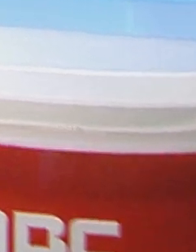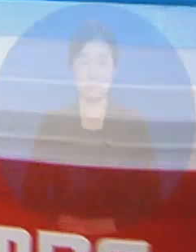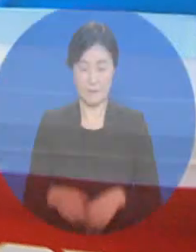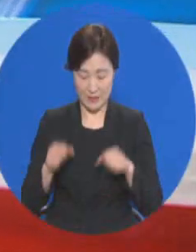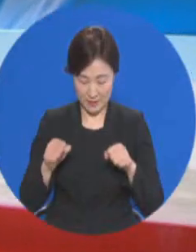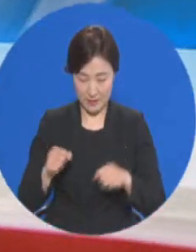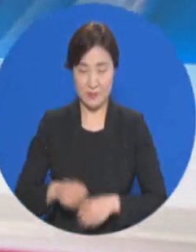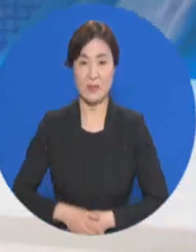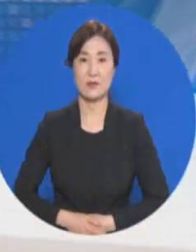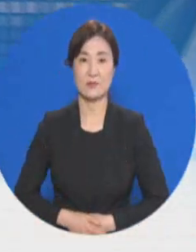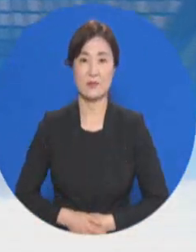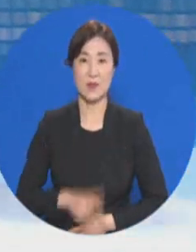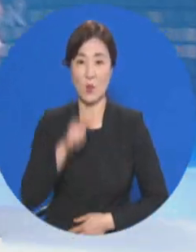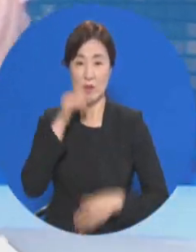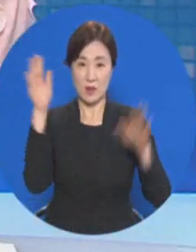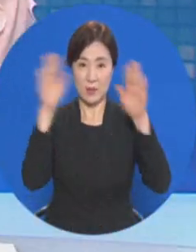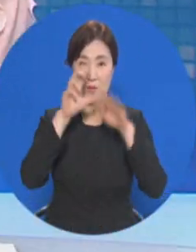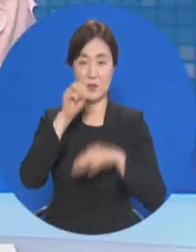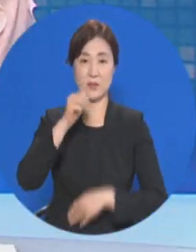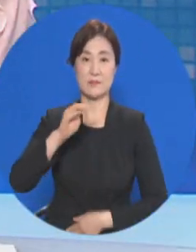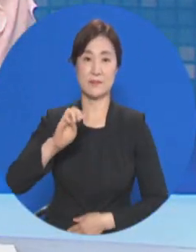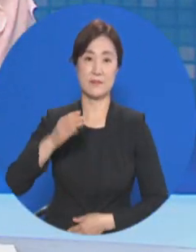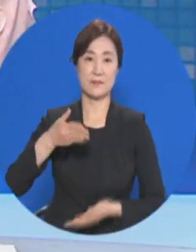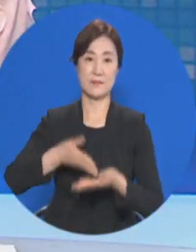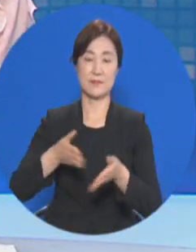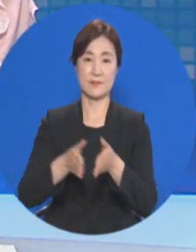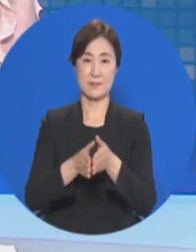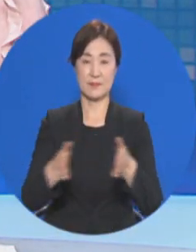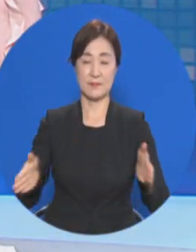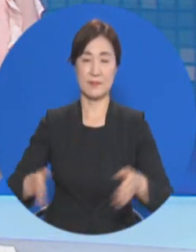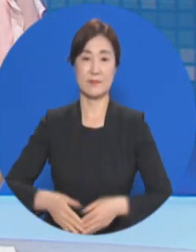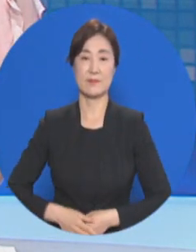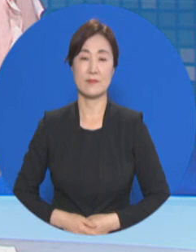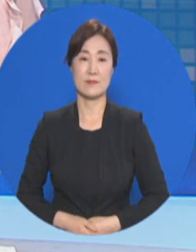시청자 여러분 안녕하십니까. 월요일 밤 여수 MBC 뉴스데스크 시작합니다.